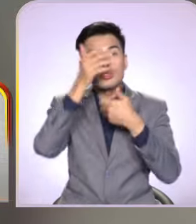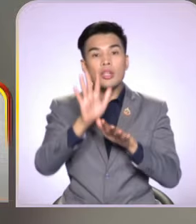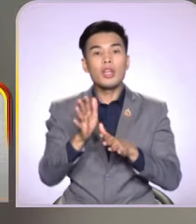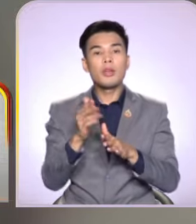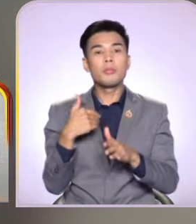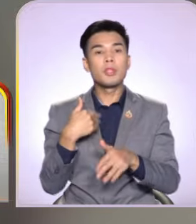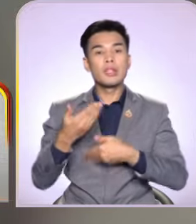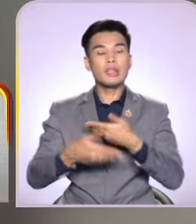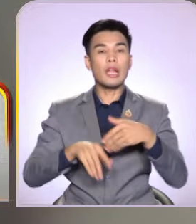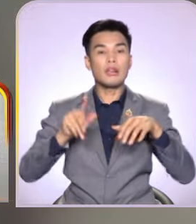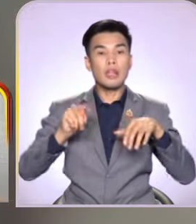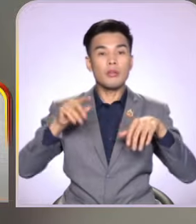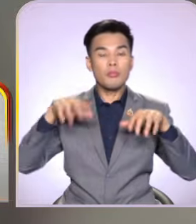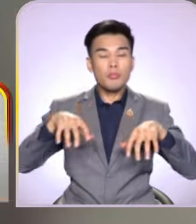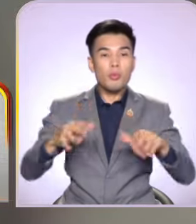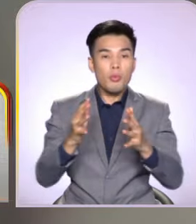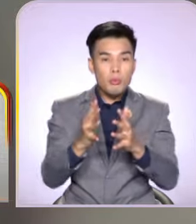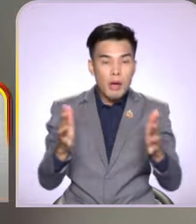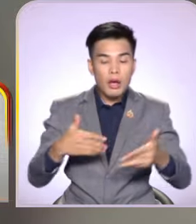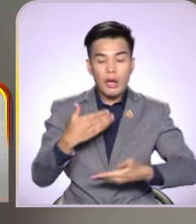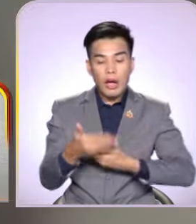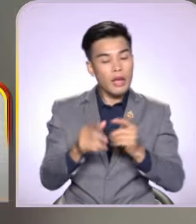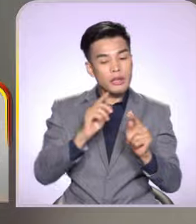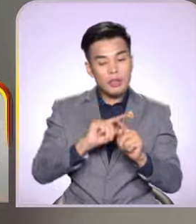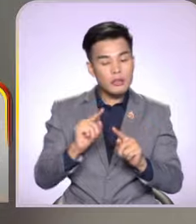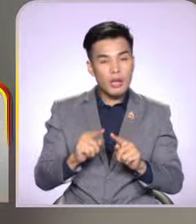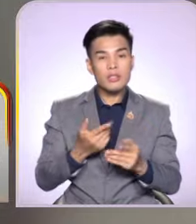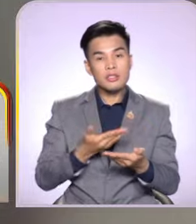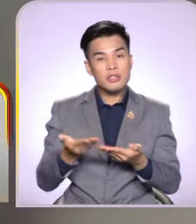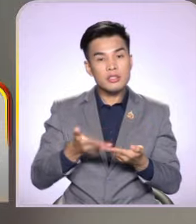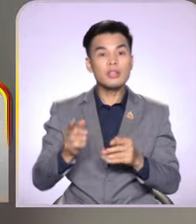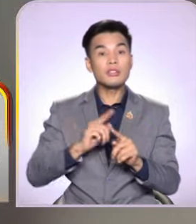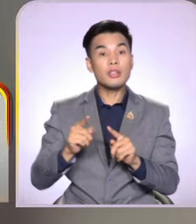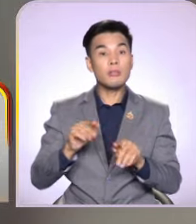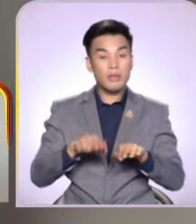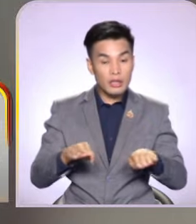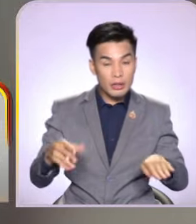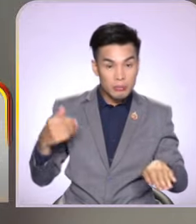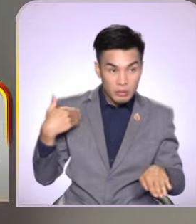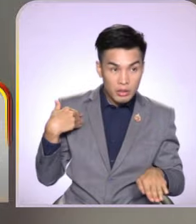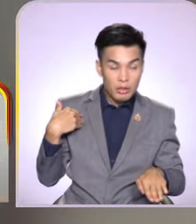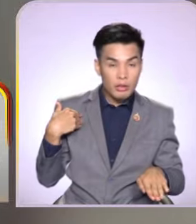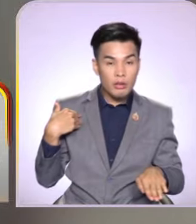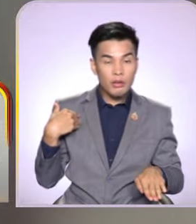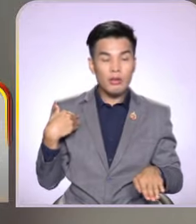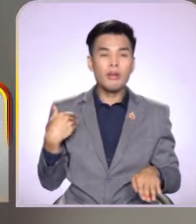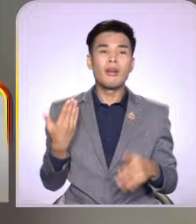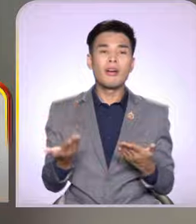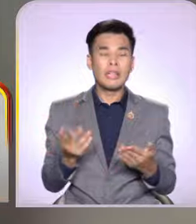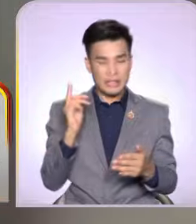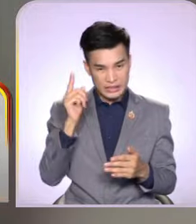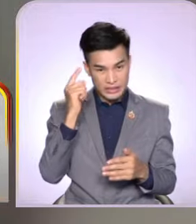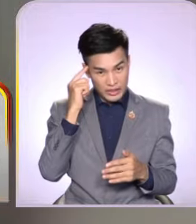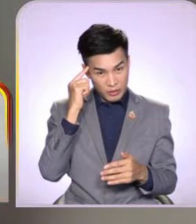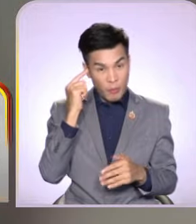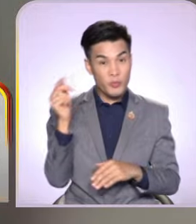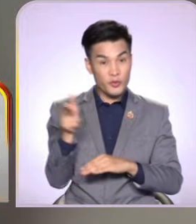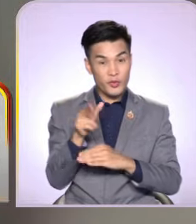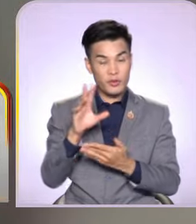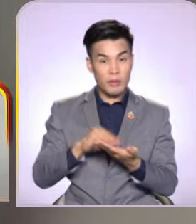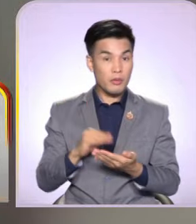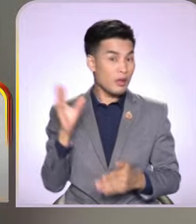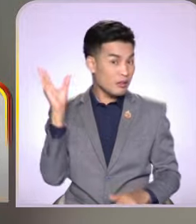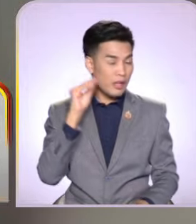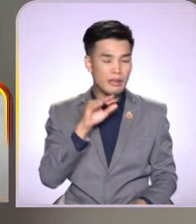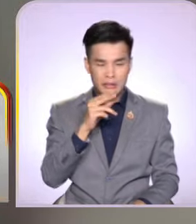ลยนะคะว่าในตลาดนัดเนี่ยจะมีผู้คนมาขายของมาซื้อของมีเด็กล้งเด็กเล็กอยู่ในนั้นจริงๆถ้าเกิดว่าในคลิปจริงๆเขาจะ